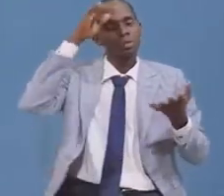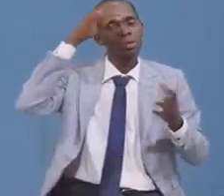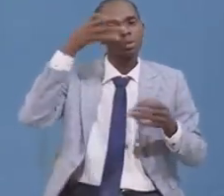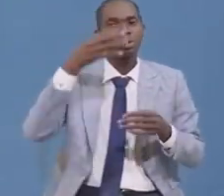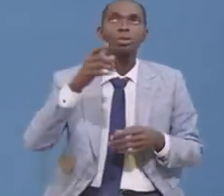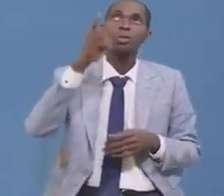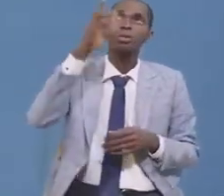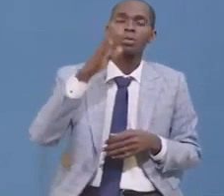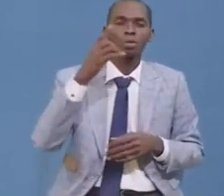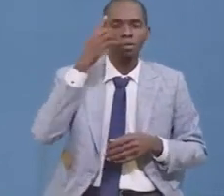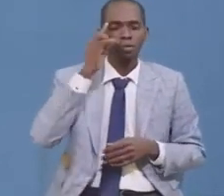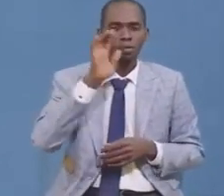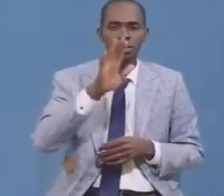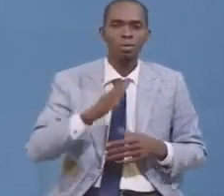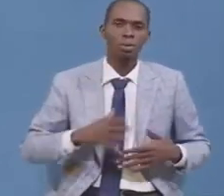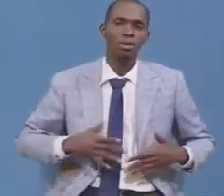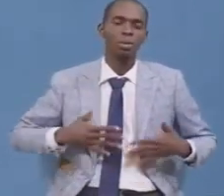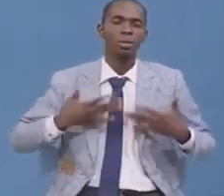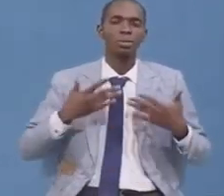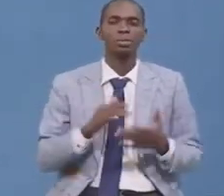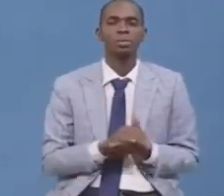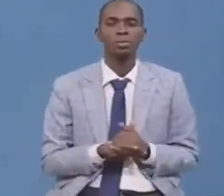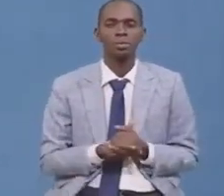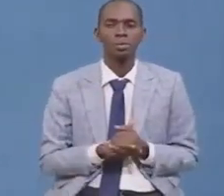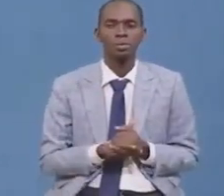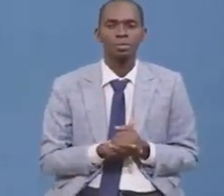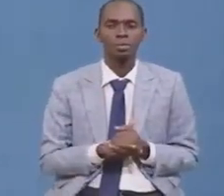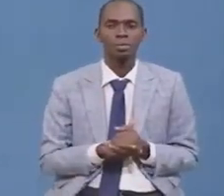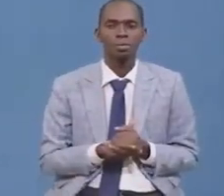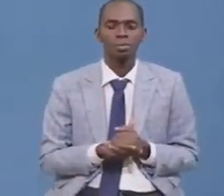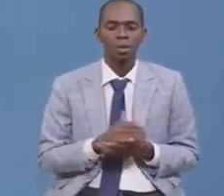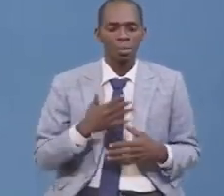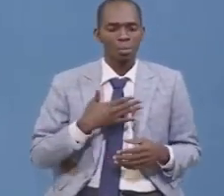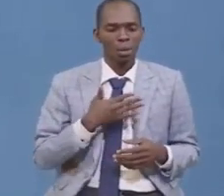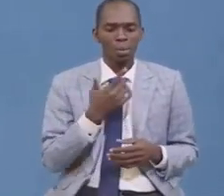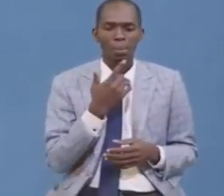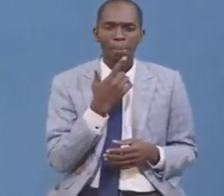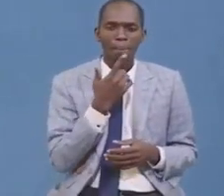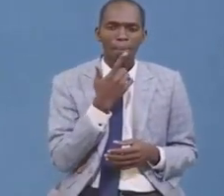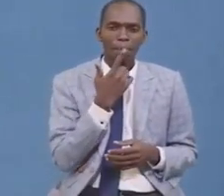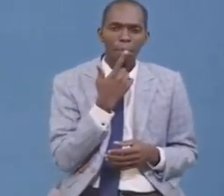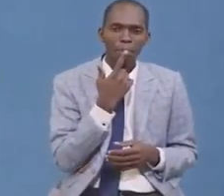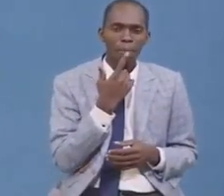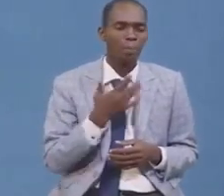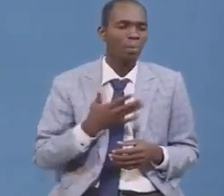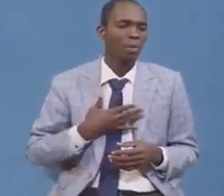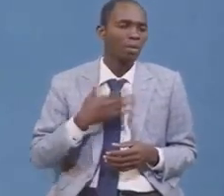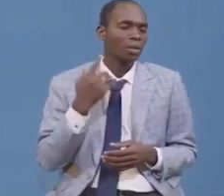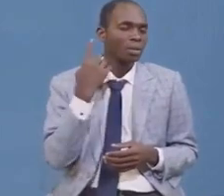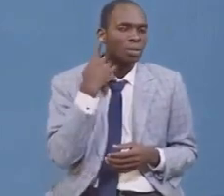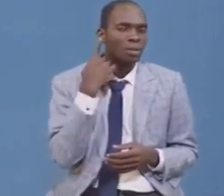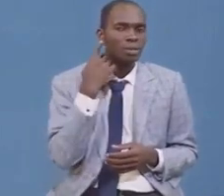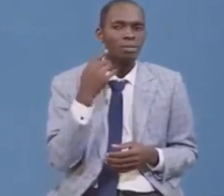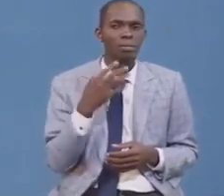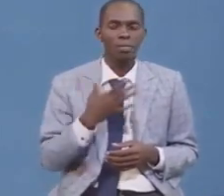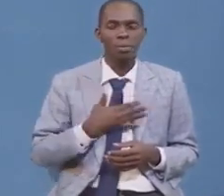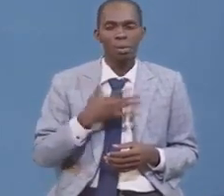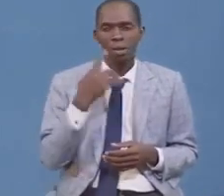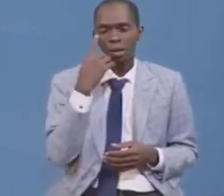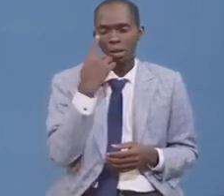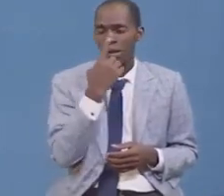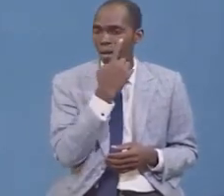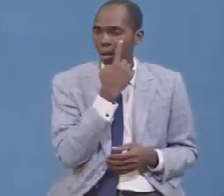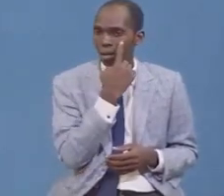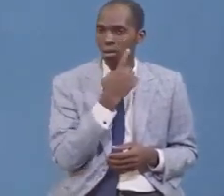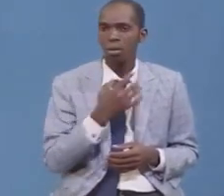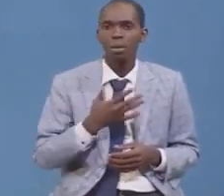నీ జీవితం పట్ల దేవుని ఎదురు చూపేంటి? My mouth, నా నోరు, మై ఇయర్స్, నా చెవులు, మై ఐస్, నా